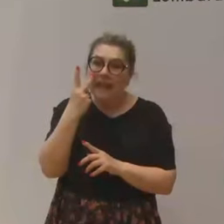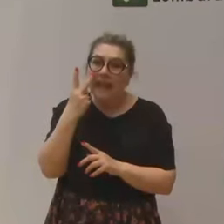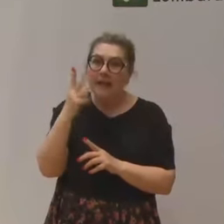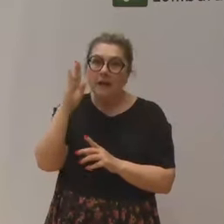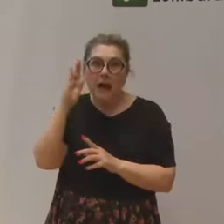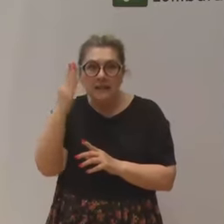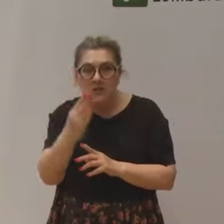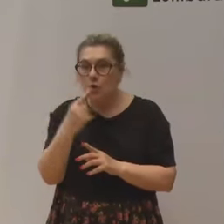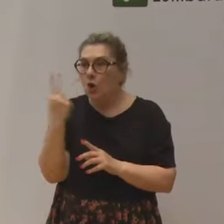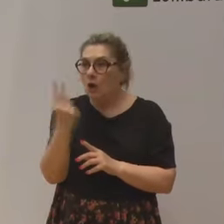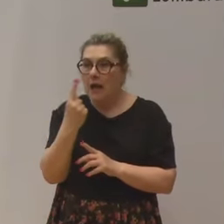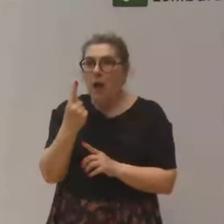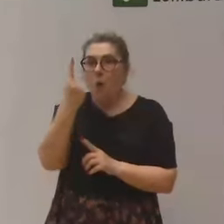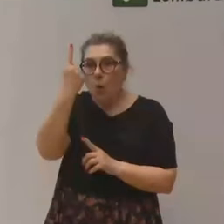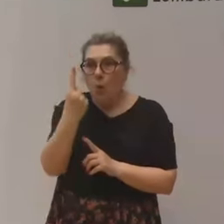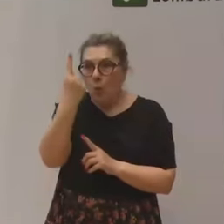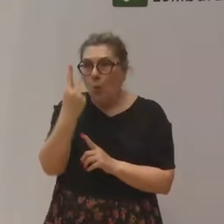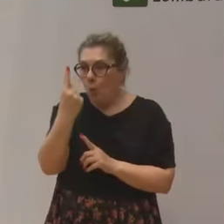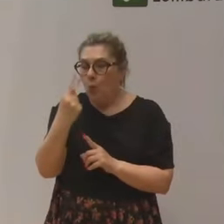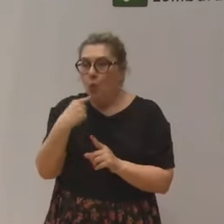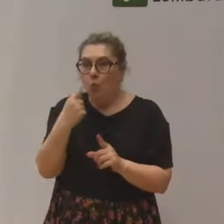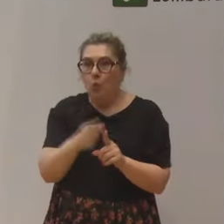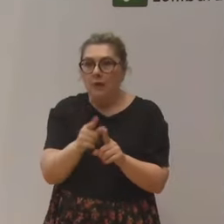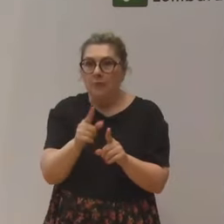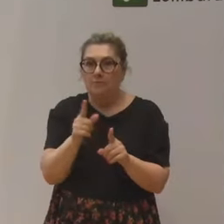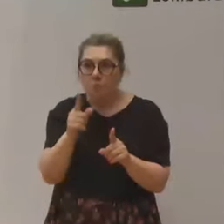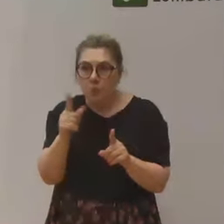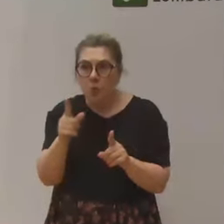su una...